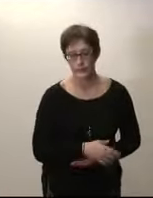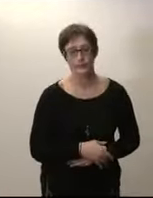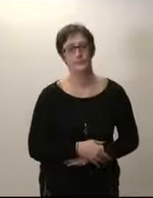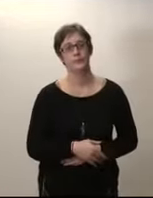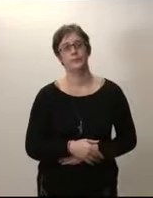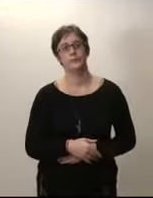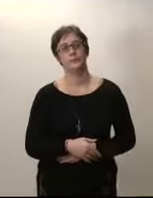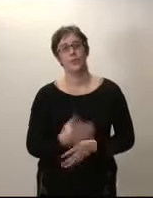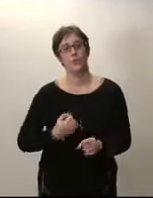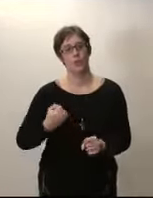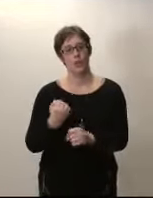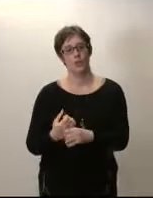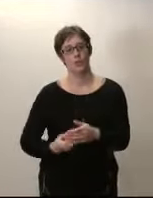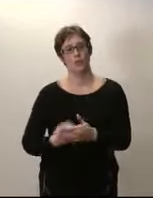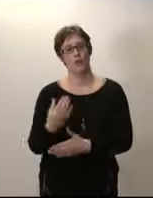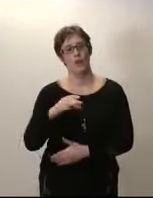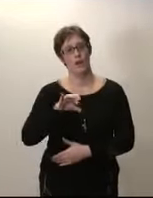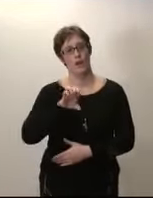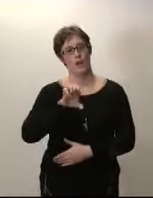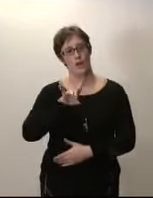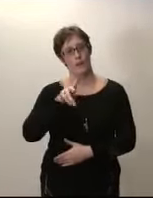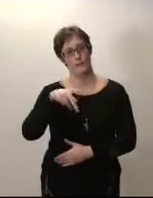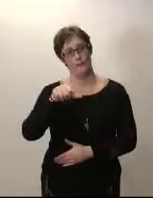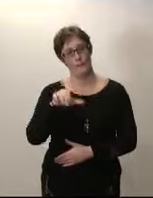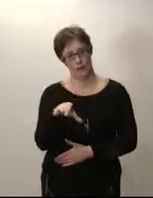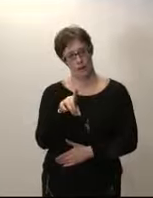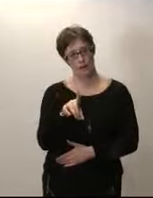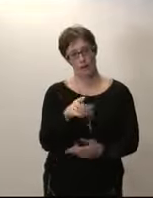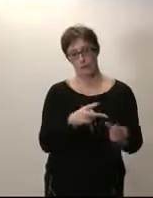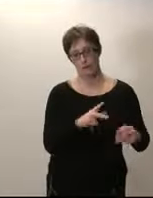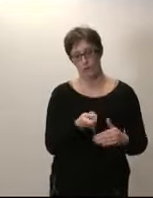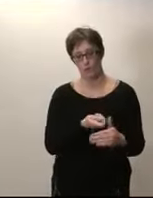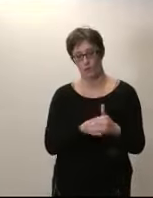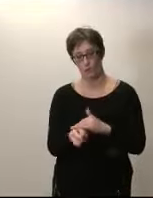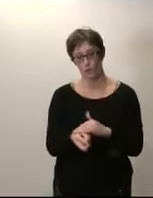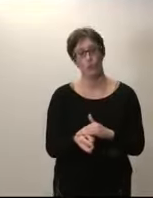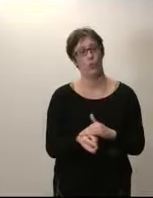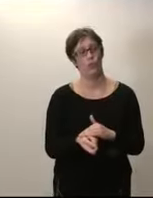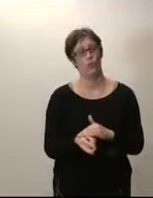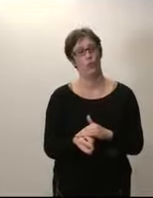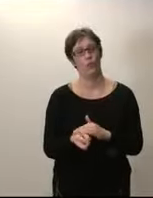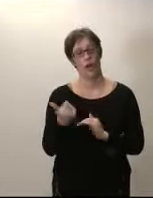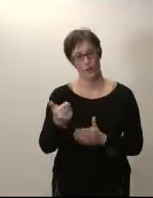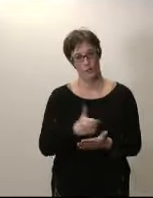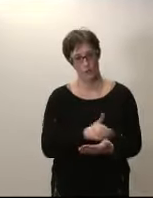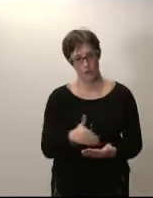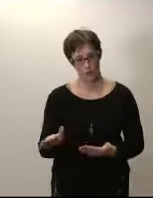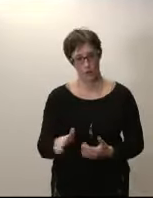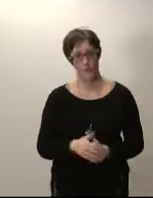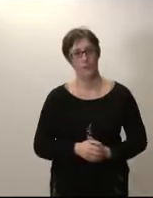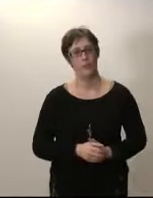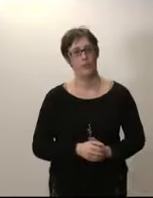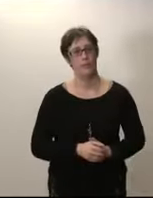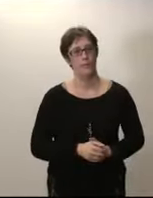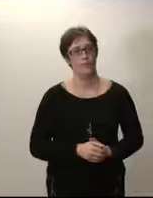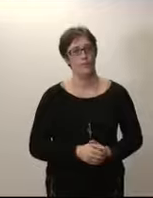pour la création d'un nouvel EHPAD, on a évoqué ce point-là lors du conseil municipal précédent, 1 million. L'avance au